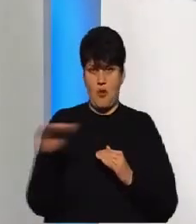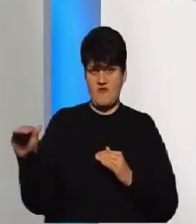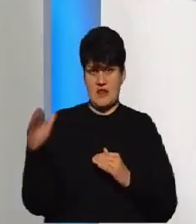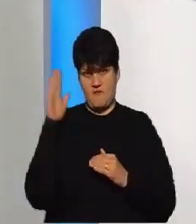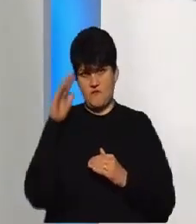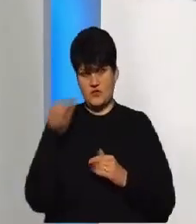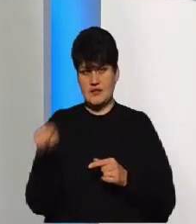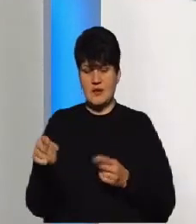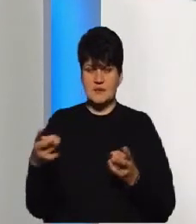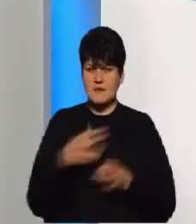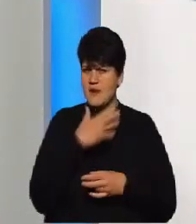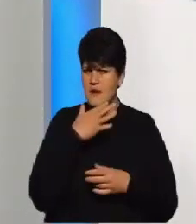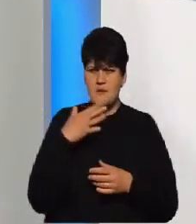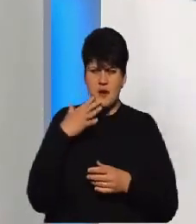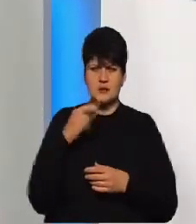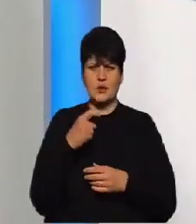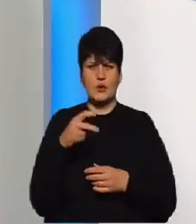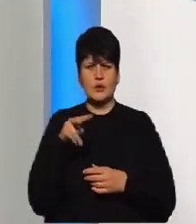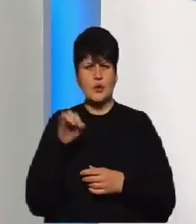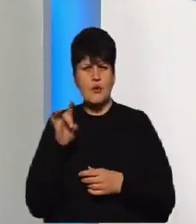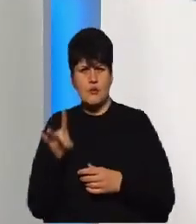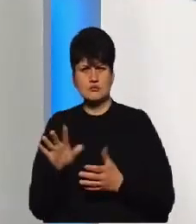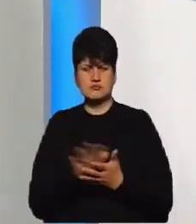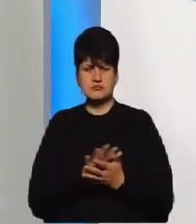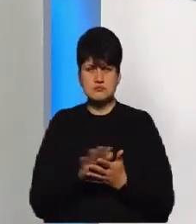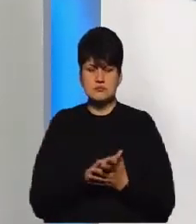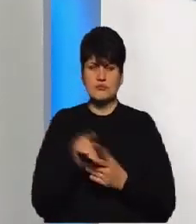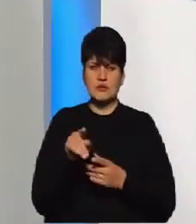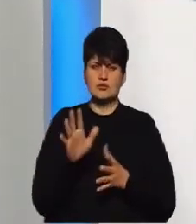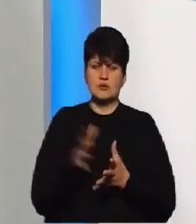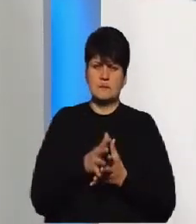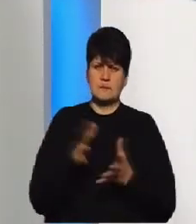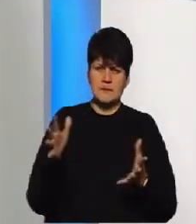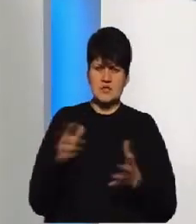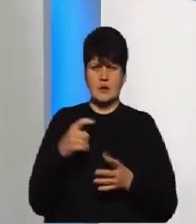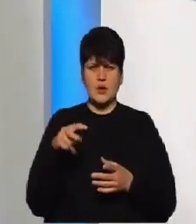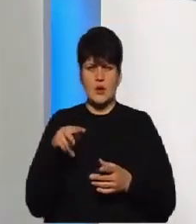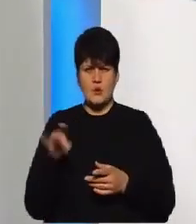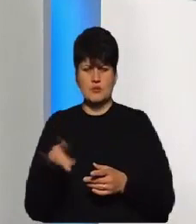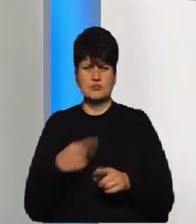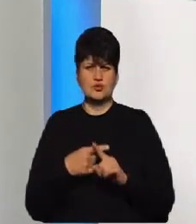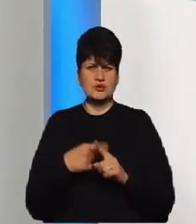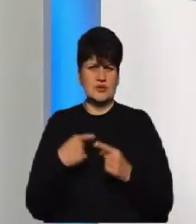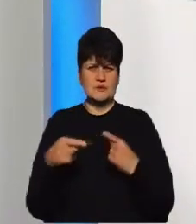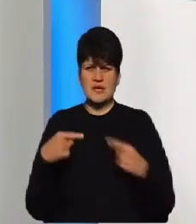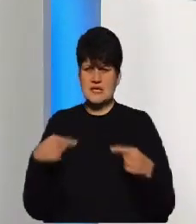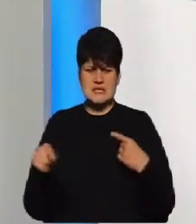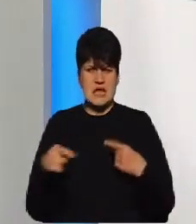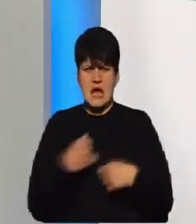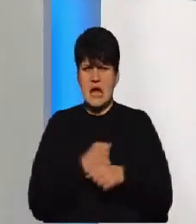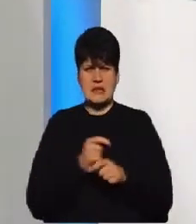треба досить багато і хлору, щоб очистити, відповідно, вона вже буде більше міст хлору мати. По-друге, там бактеріальні аналізи зовсім інакші, ніж в нашій